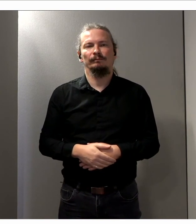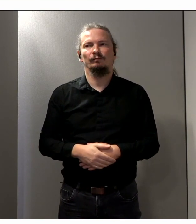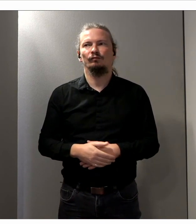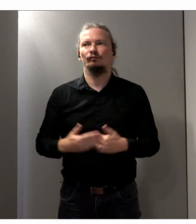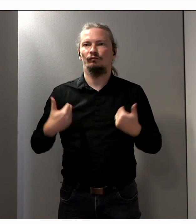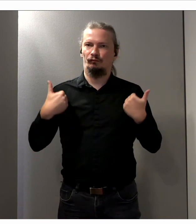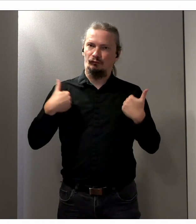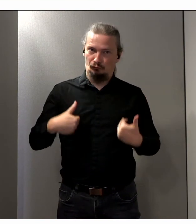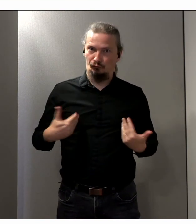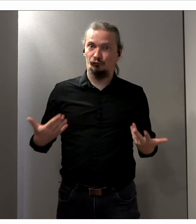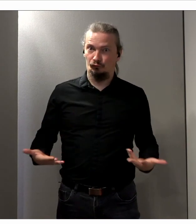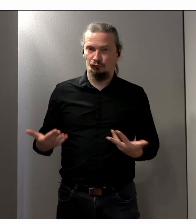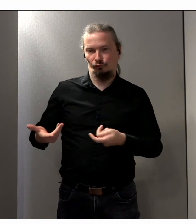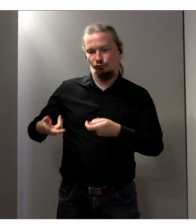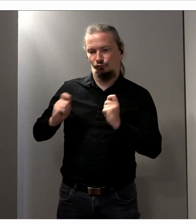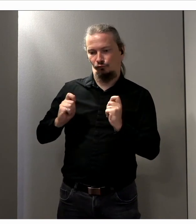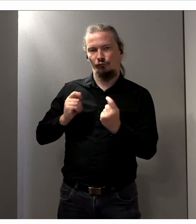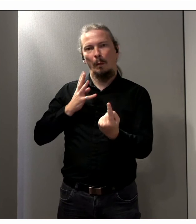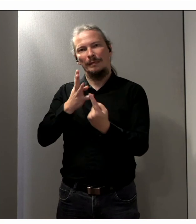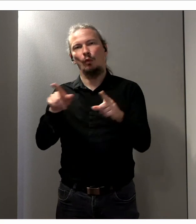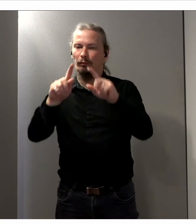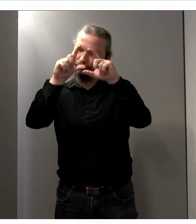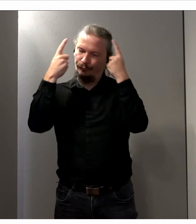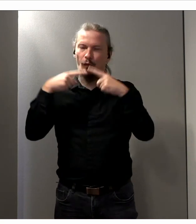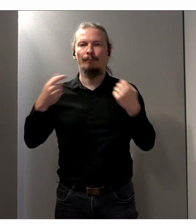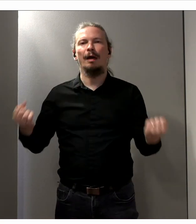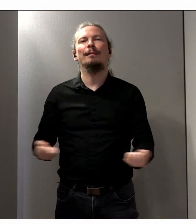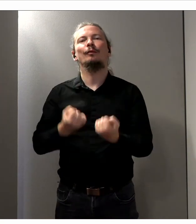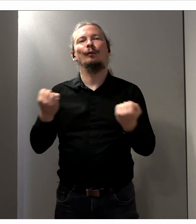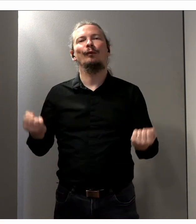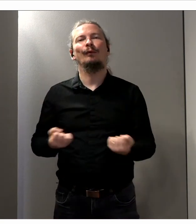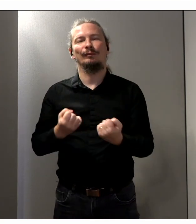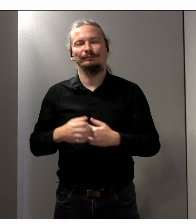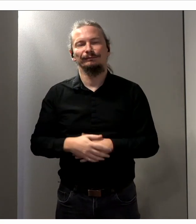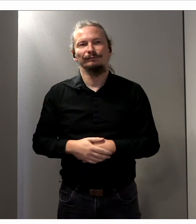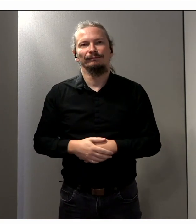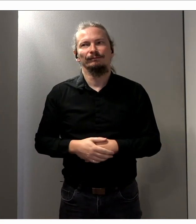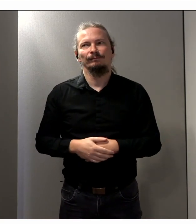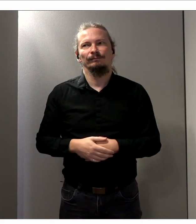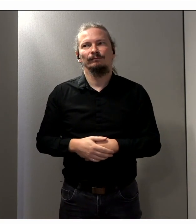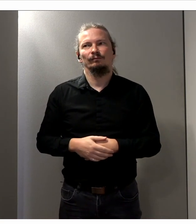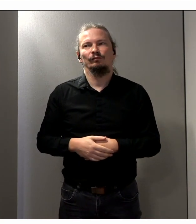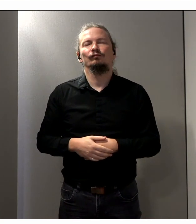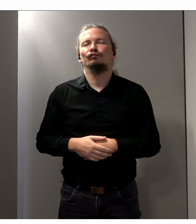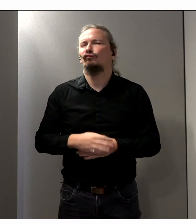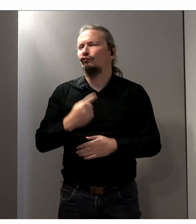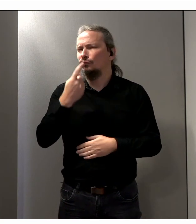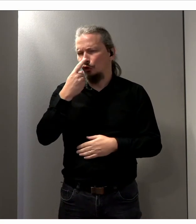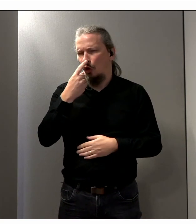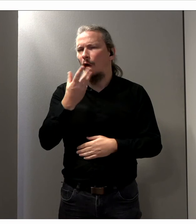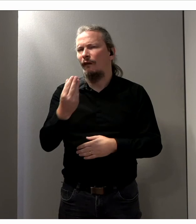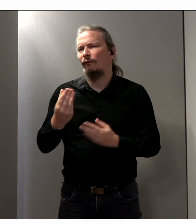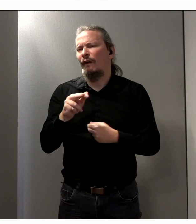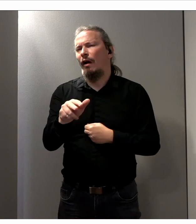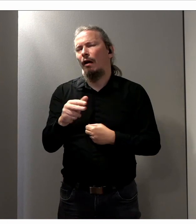Me voilà confié la mission d'animation et comme je pense qu'il y aura beaucoup de choses à